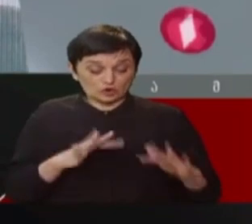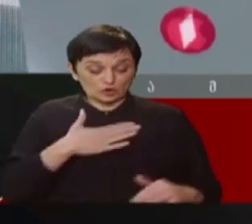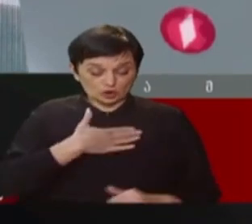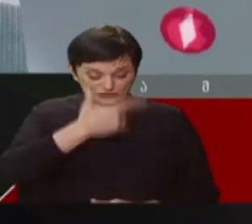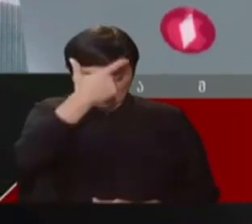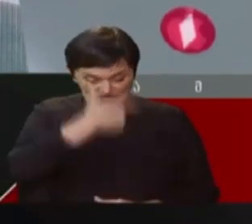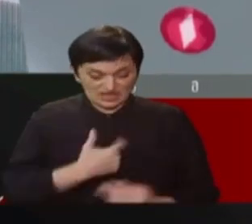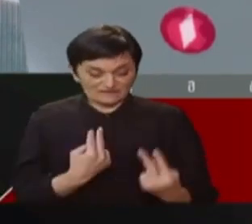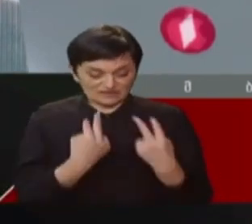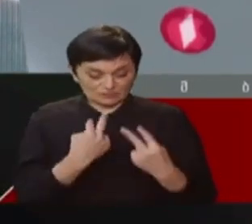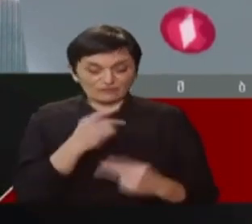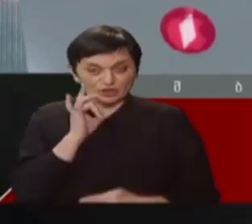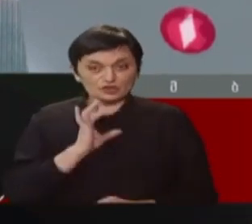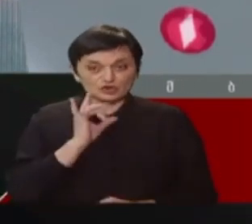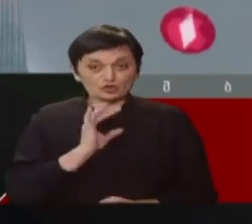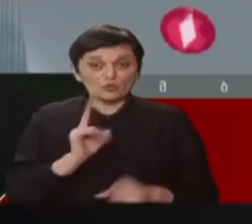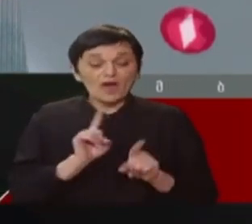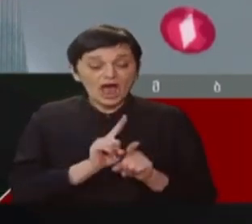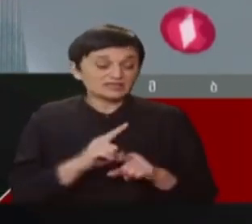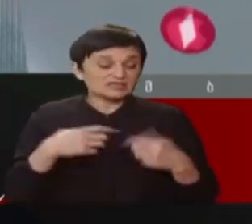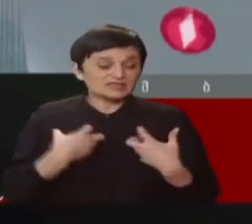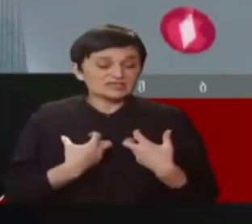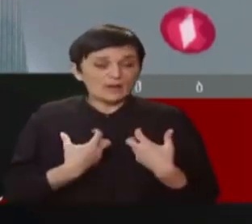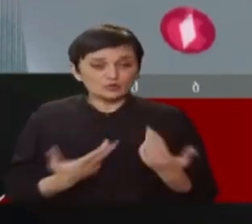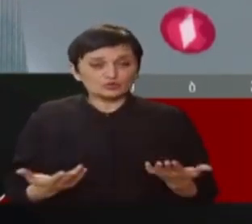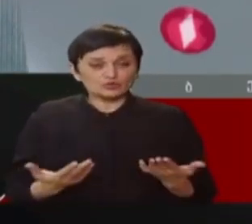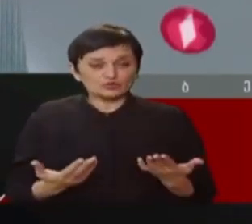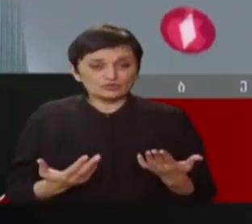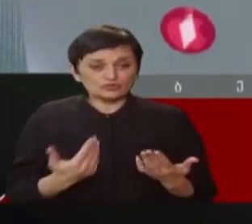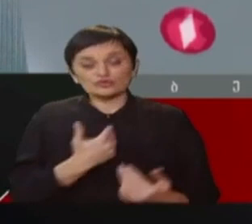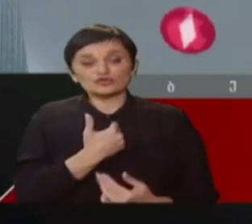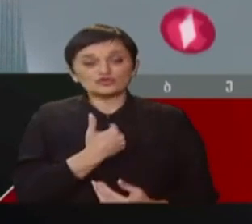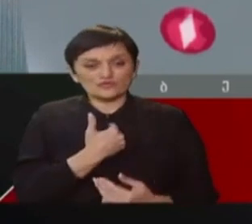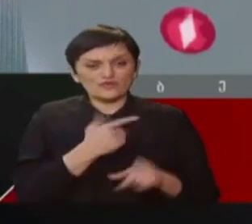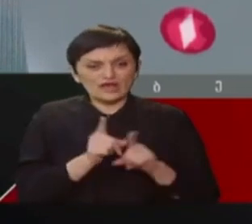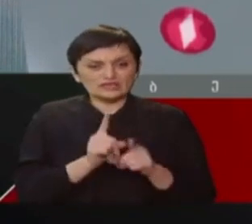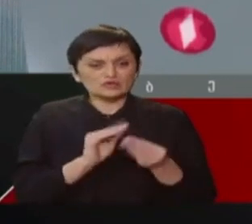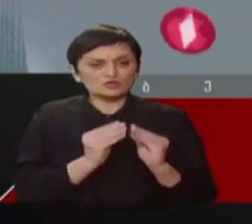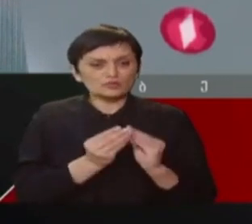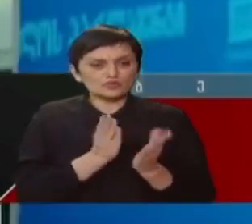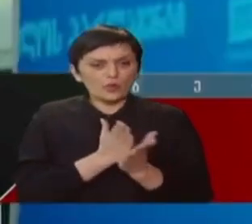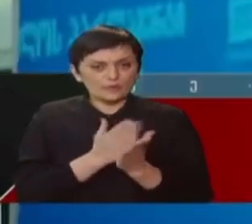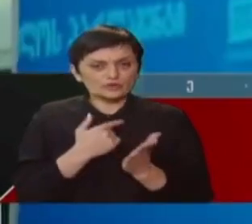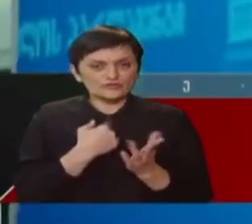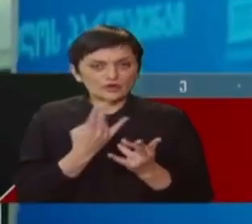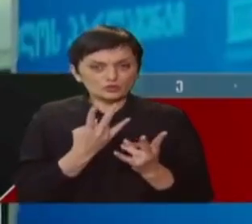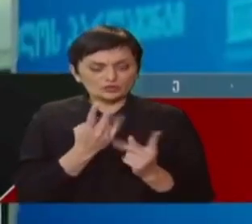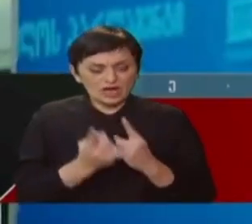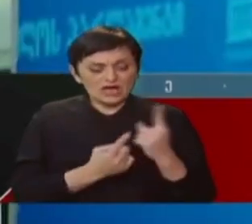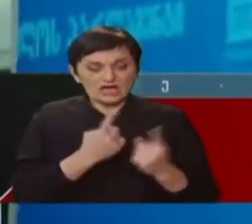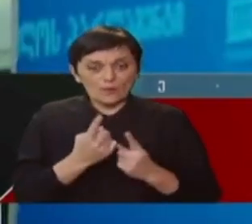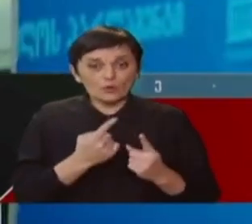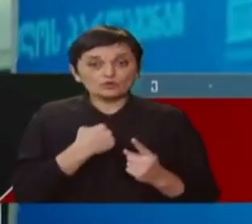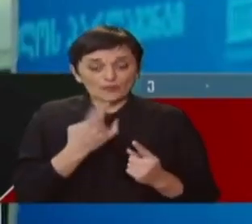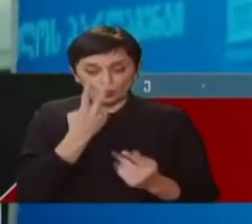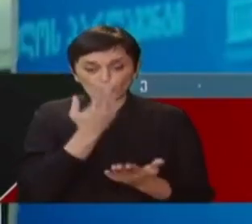უნდა მივხედოთ ჯერჯერობით. ეს ასე არის სამწუხაროდ, იმიტომ რომ ჩვენც გვაქვს პრობლემები და ჩვენც უნდა გამოვსწორდეთ, ესე რომ ვთქვათ. ჩვენც